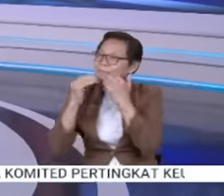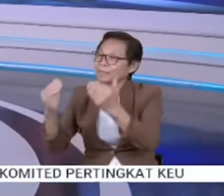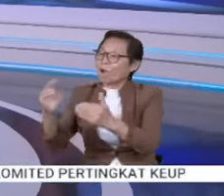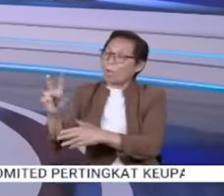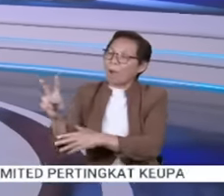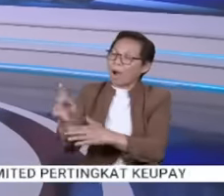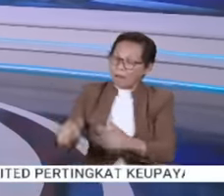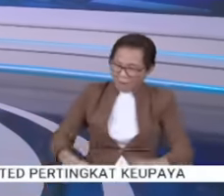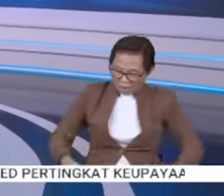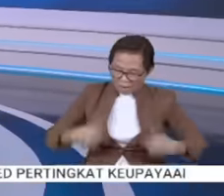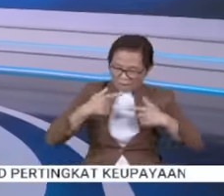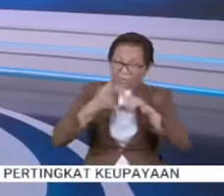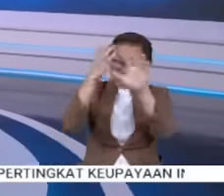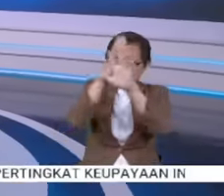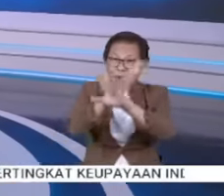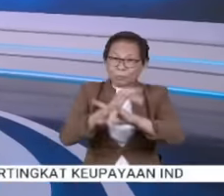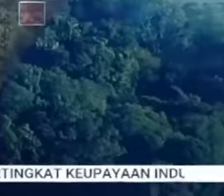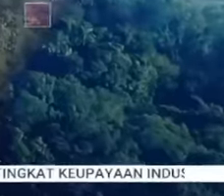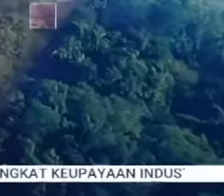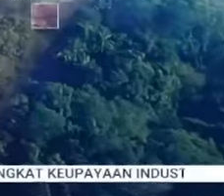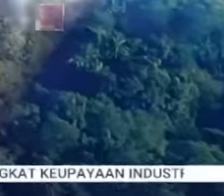langsung dari